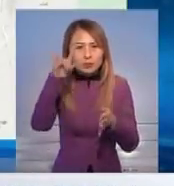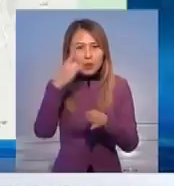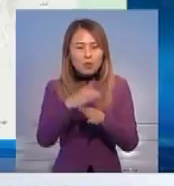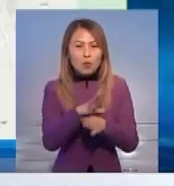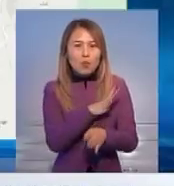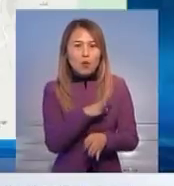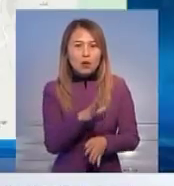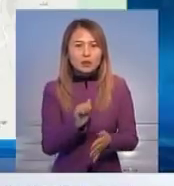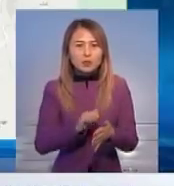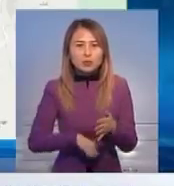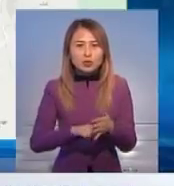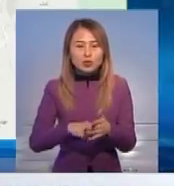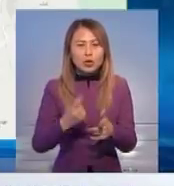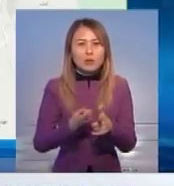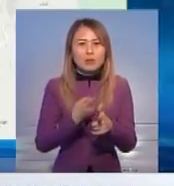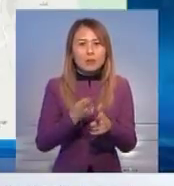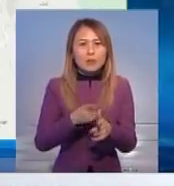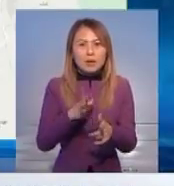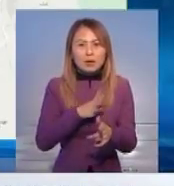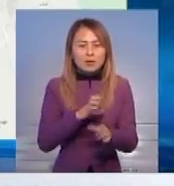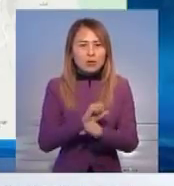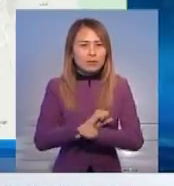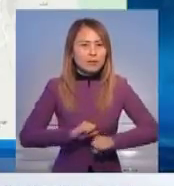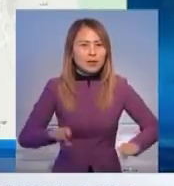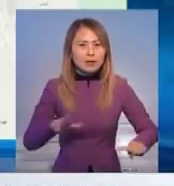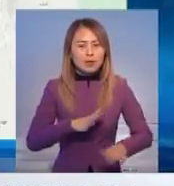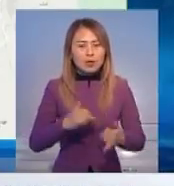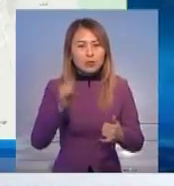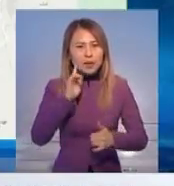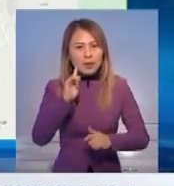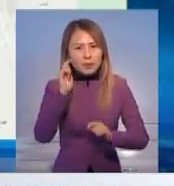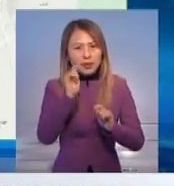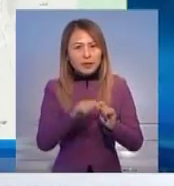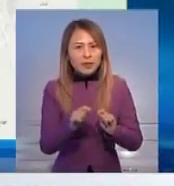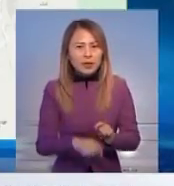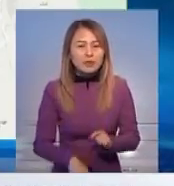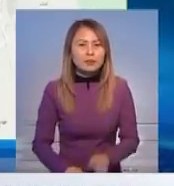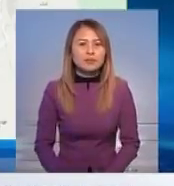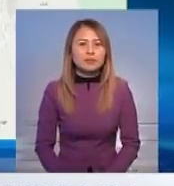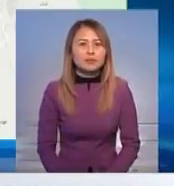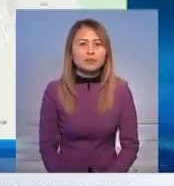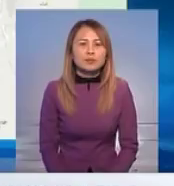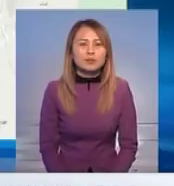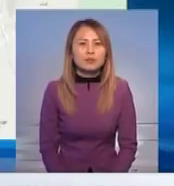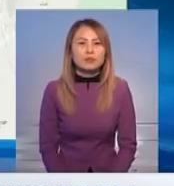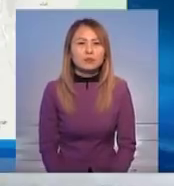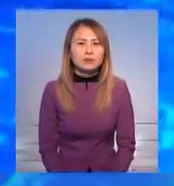кетуінен болуы мүмкін. Себебі ұшақ жерден атқыланбаған. Қазір тергеу жүріп жатыр.